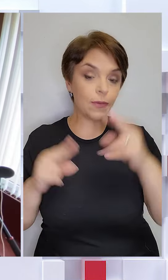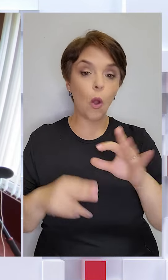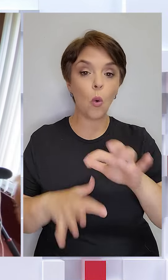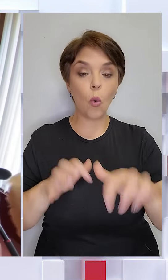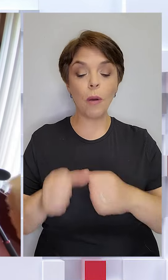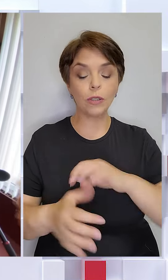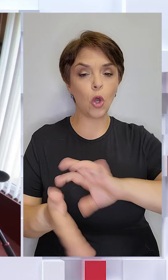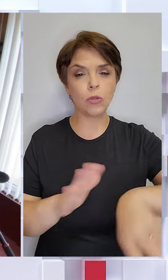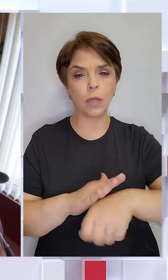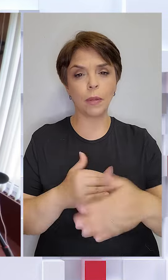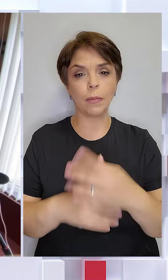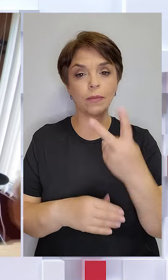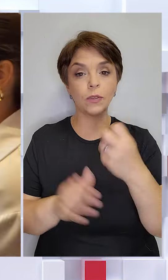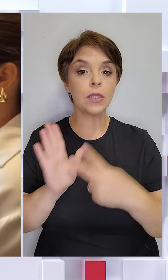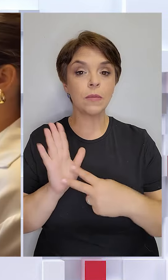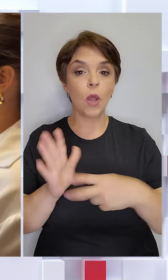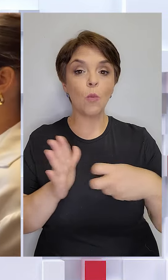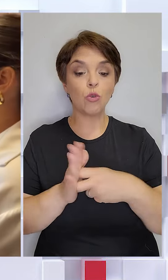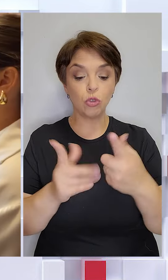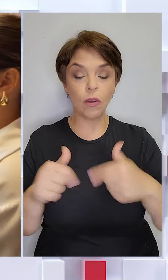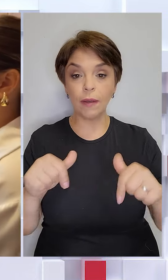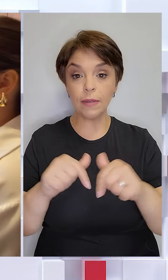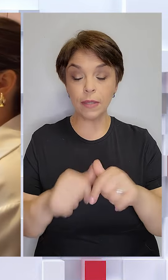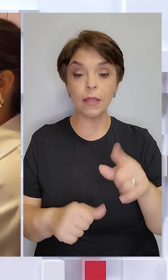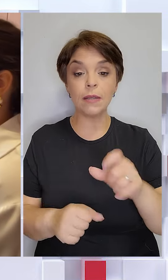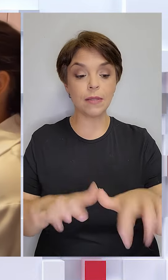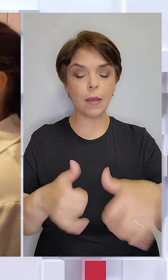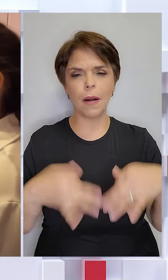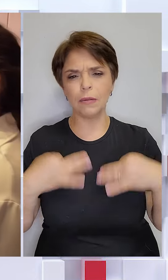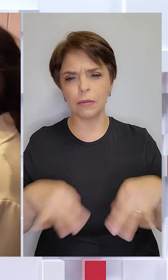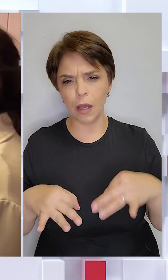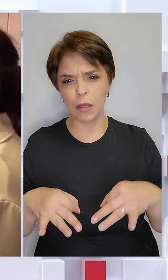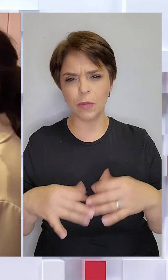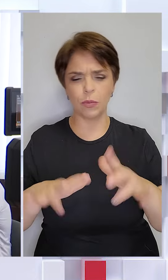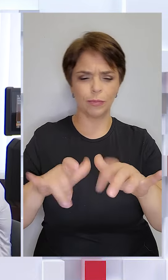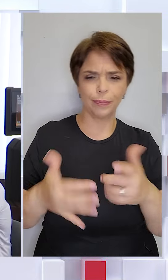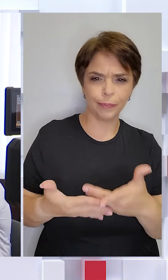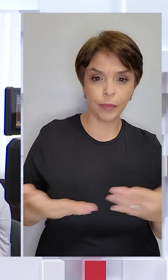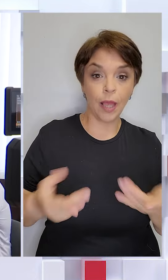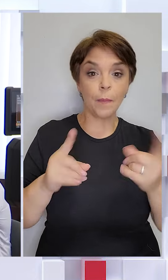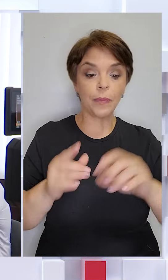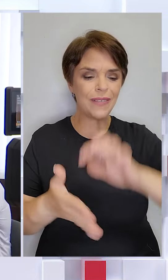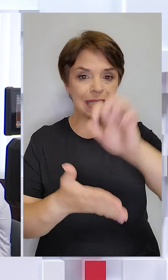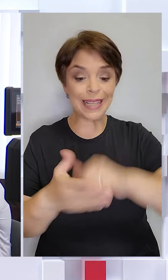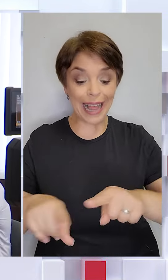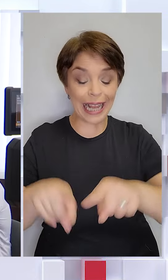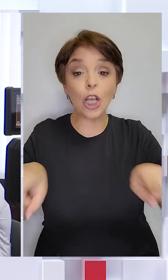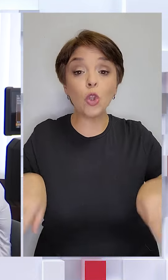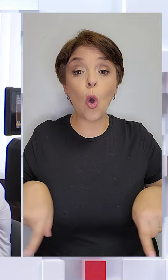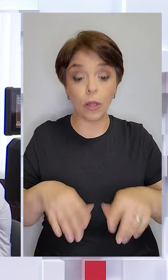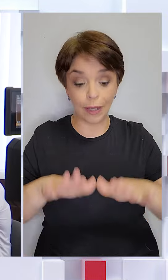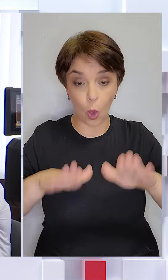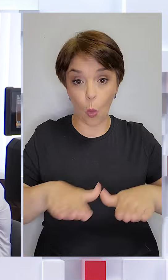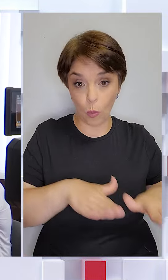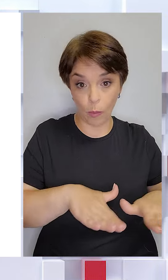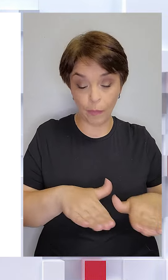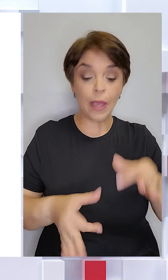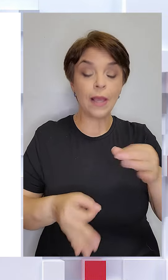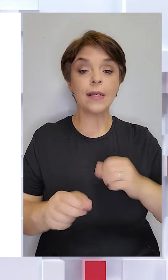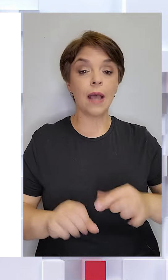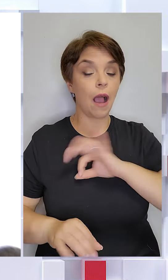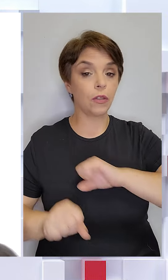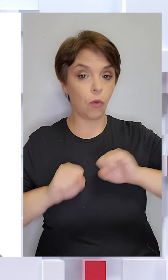окупанти розграбували близько 270 поштових відділень, забирали транспорт, оргтехніку і навіть здирали лінолеум з підлоги. Захист